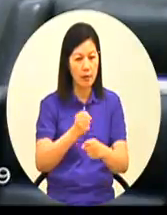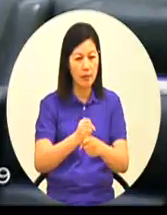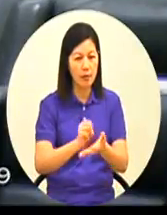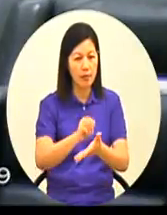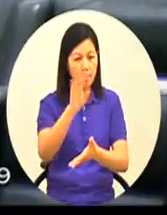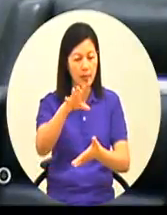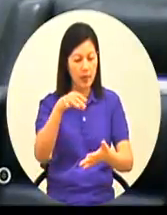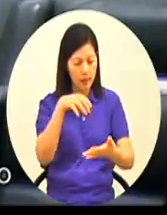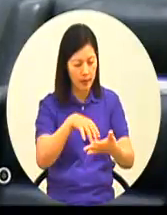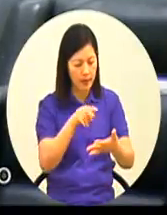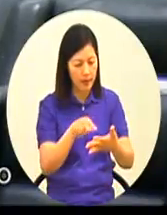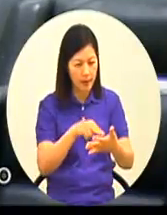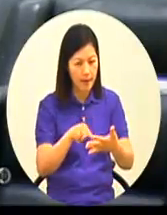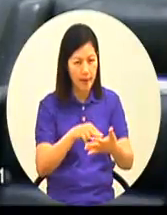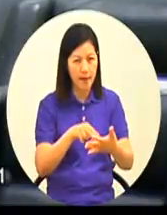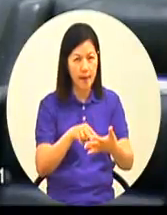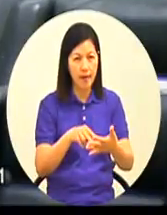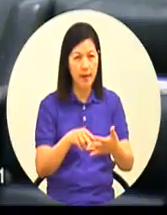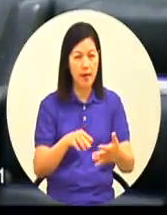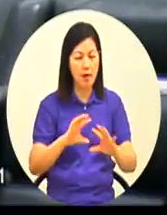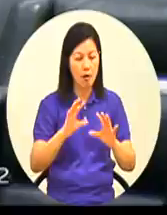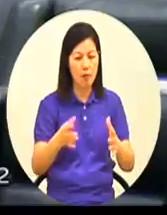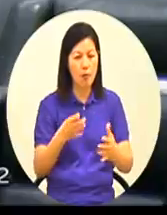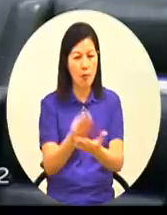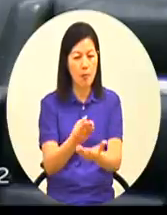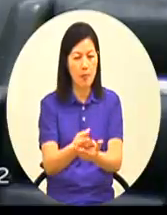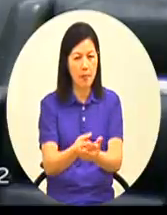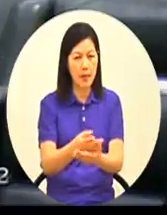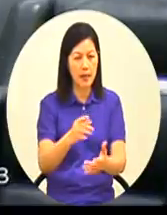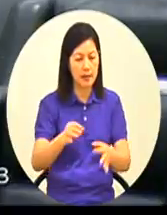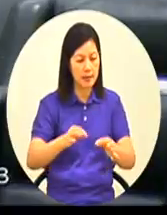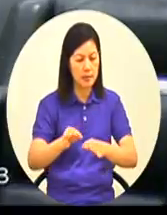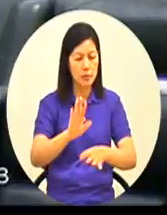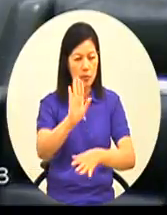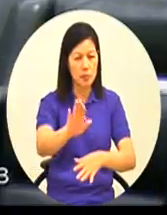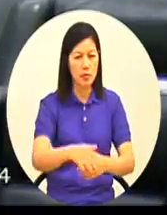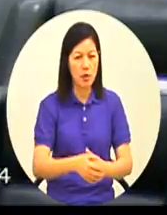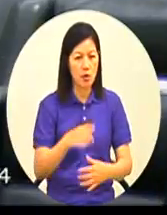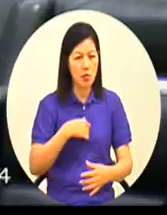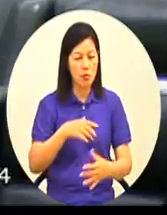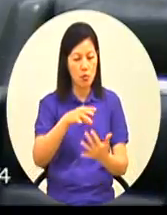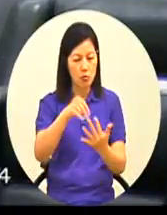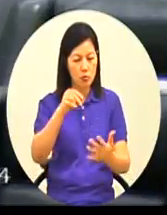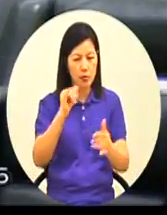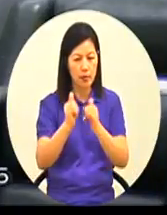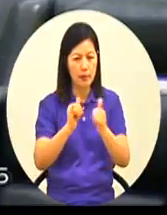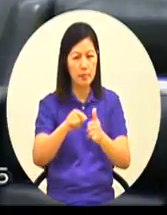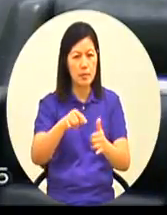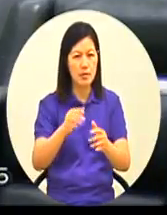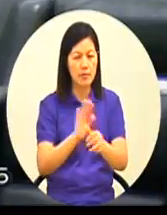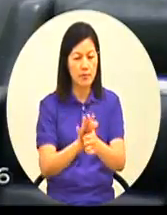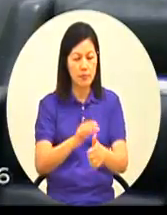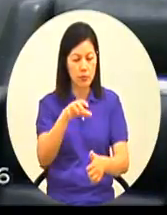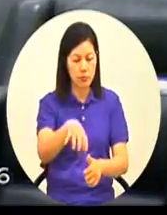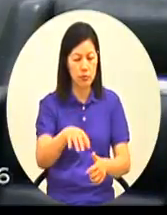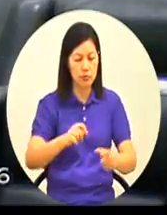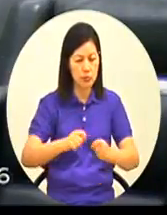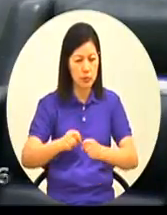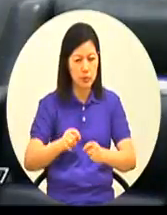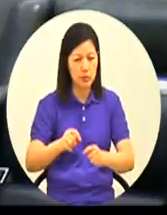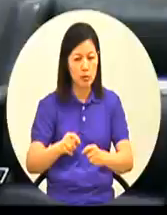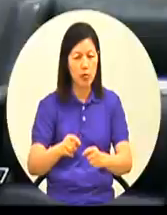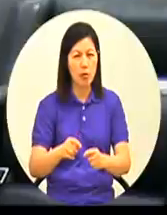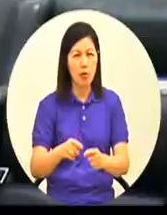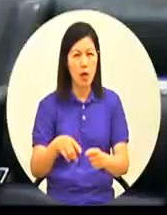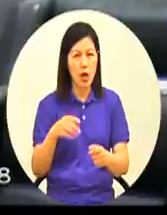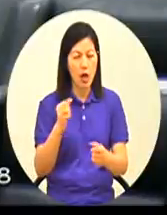到有关诉愿审议跟国赔的案件。那本席其实在我的选民服务案件里面也接获不少有关需要